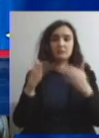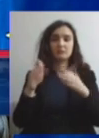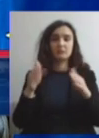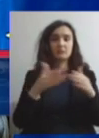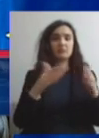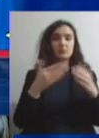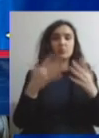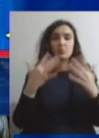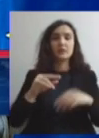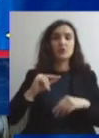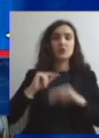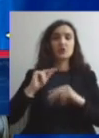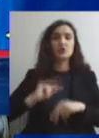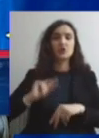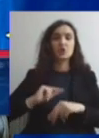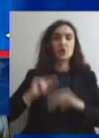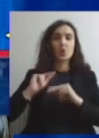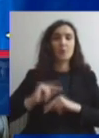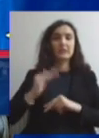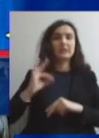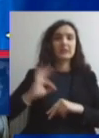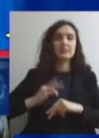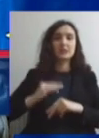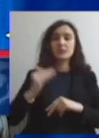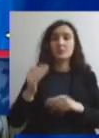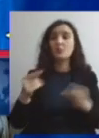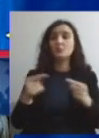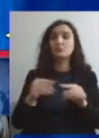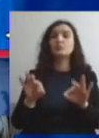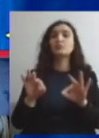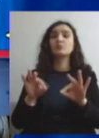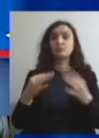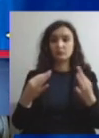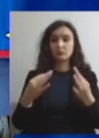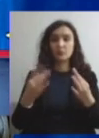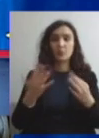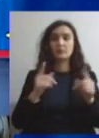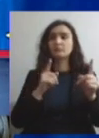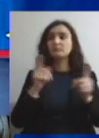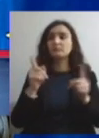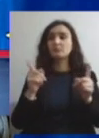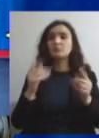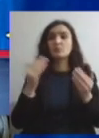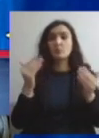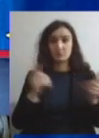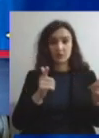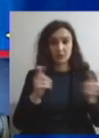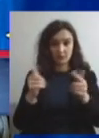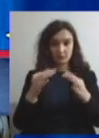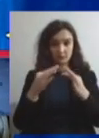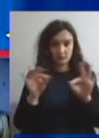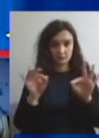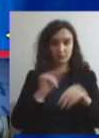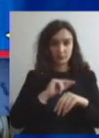შრომითი ინსპექციის მხრიდან მიღებული დასტურის შედეგად, თუ რომელი სექტორი რამდენად არის მზად და ასევე ეს